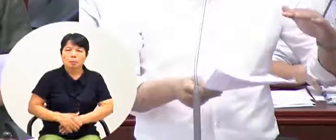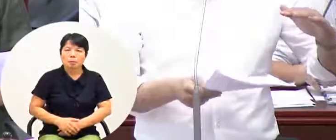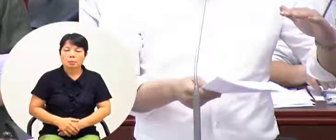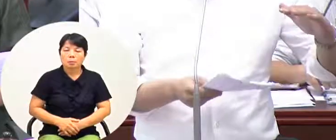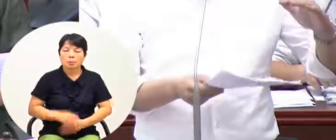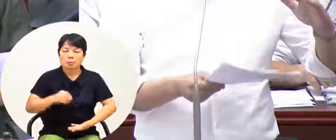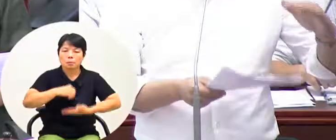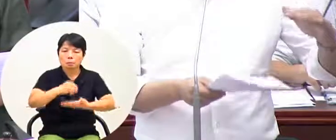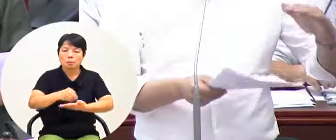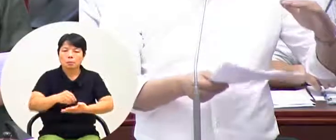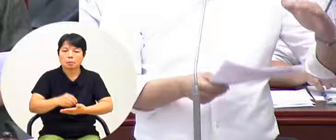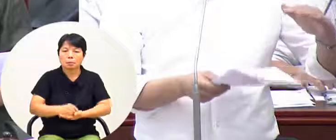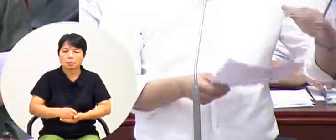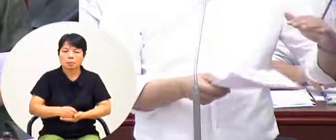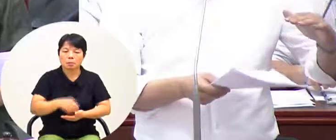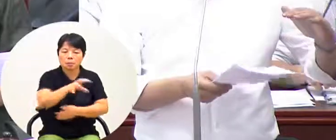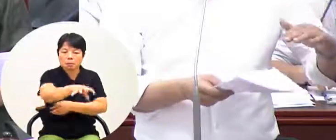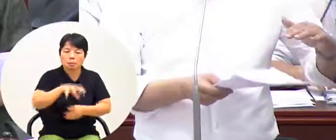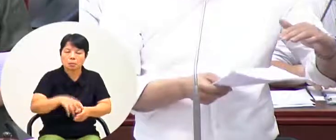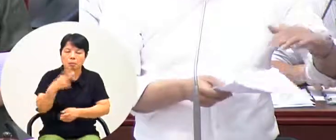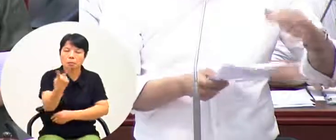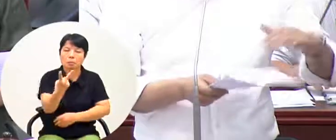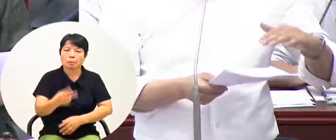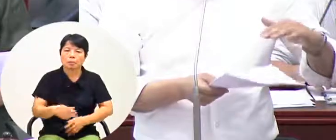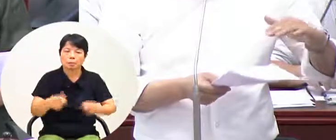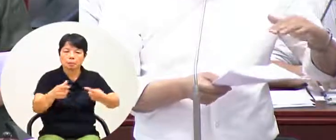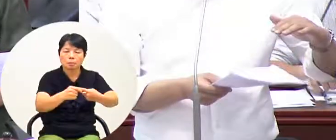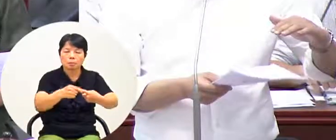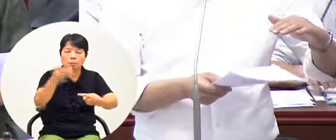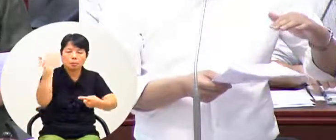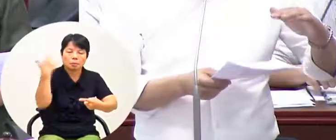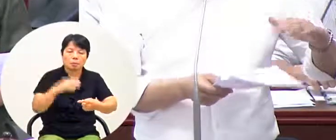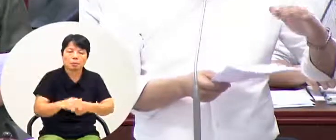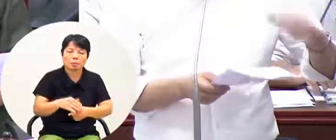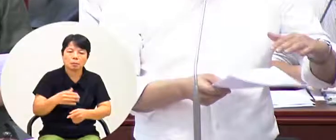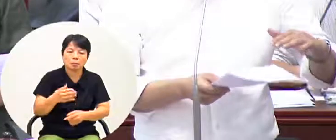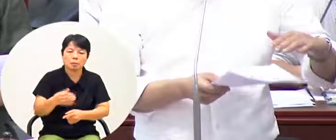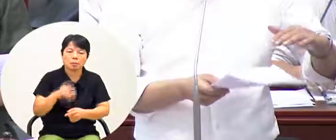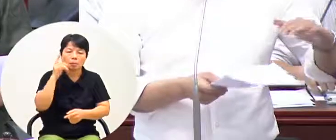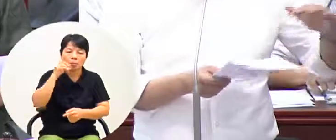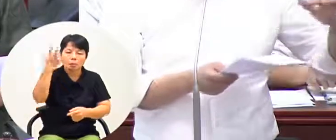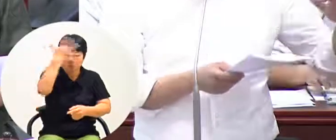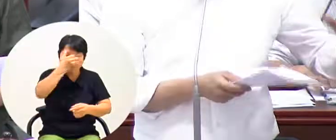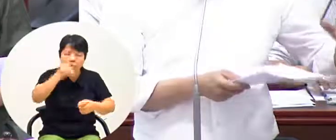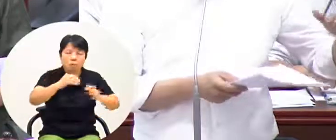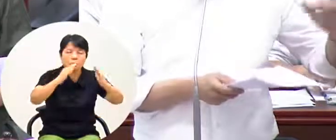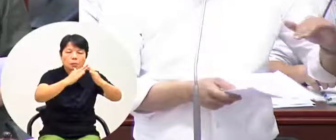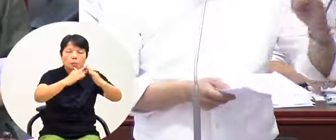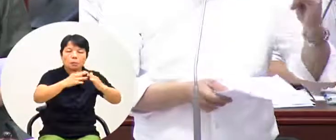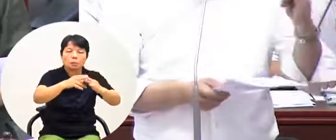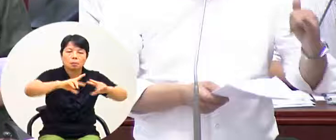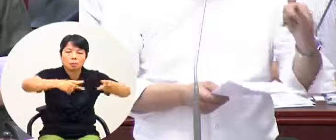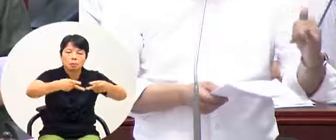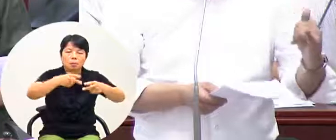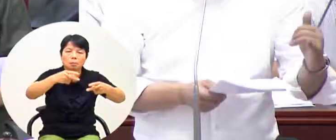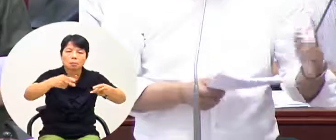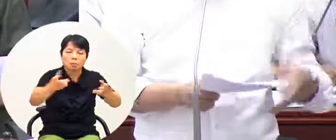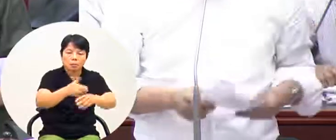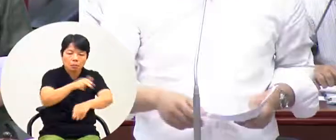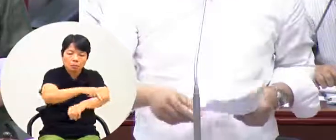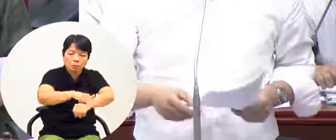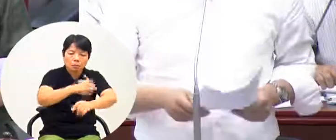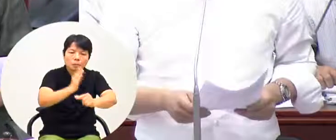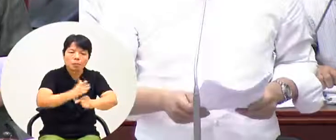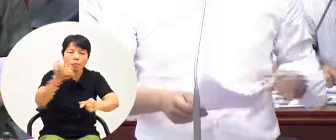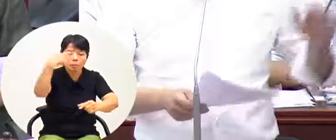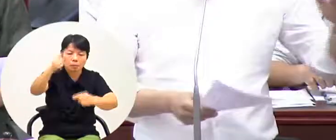就是用过去的旧的宿舍去改建，那这个我们现在在设计当中，预计明年也可以再提供60户出来。 会完工